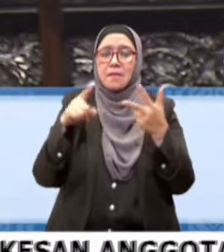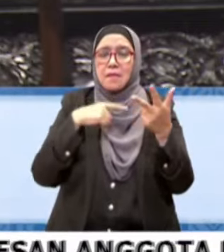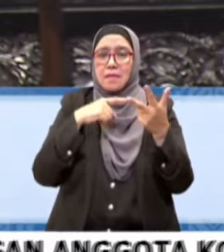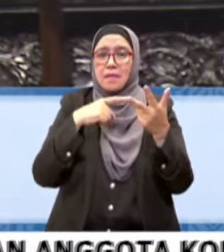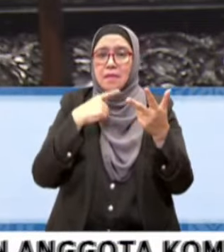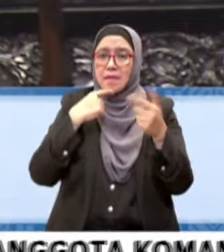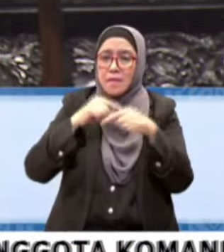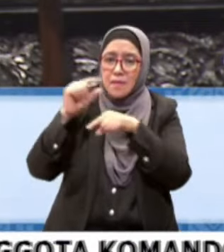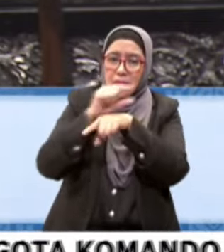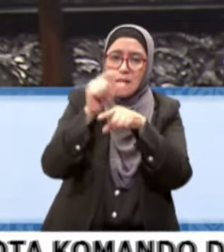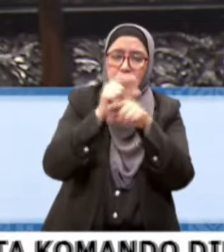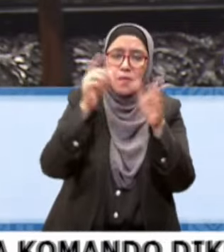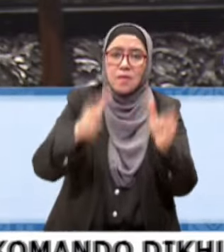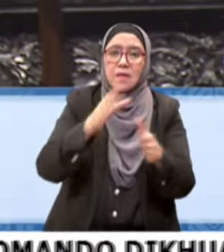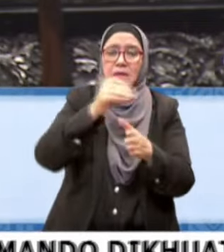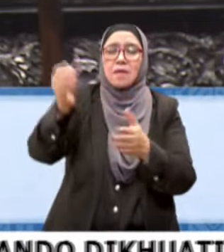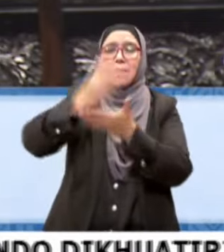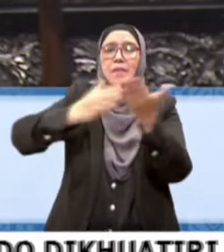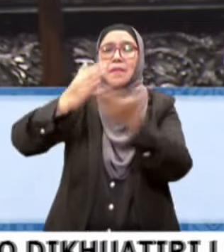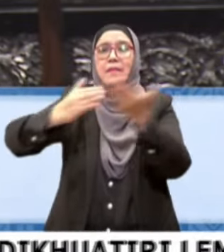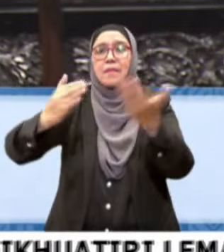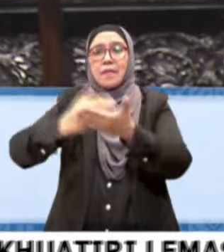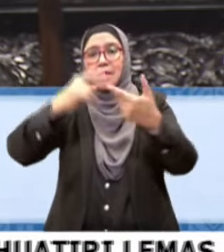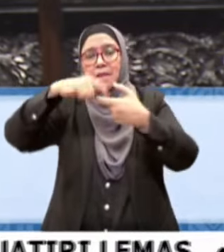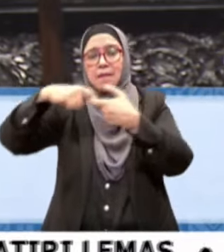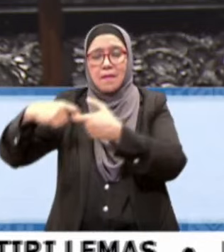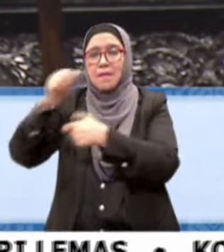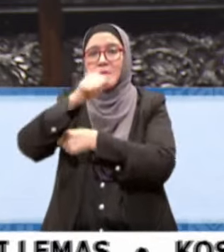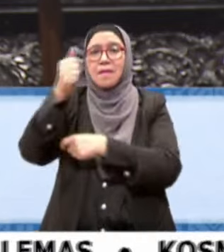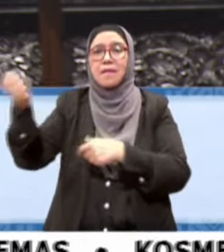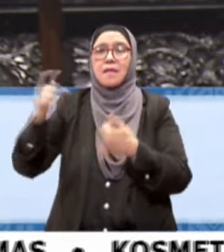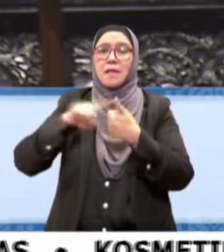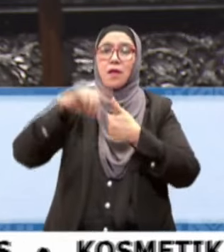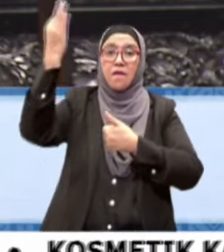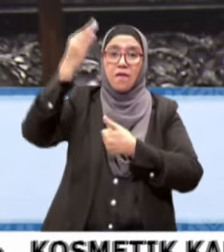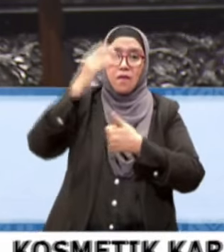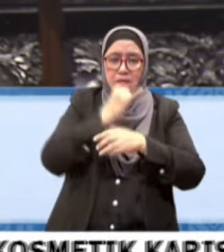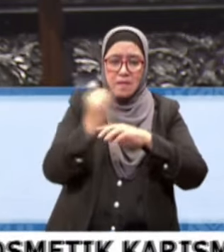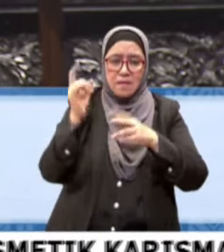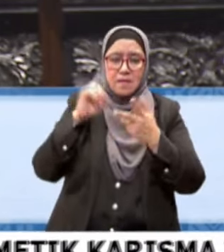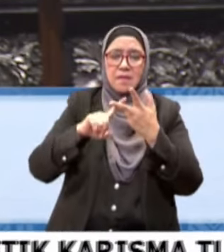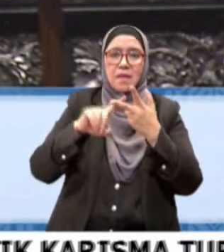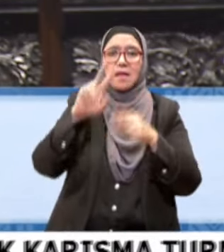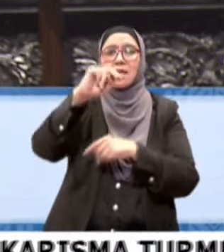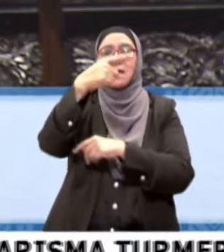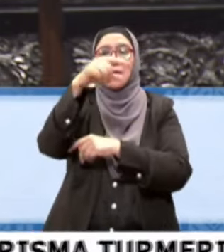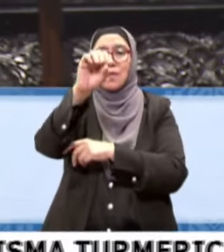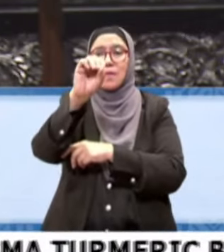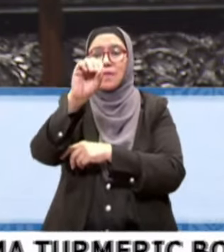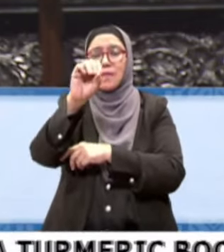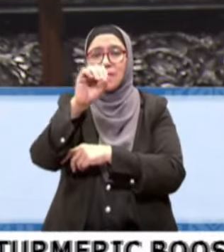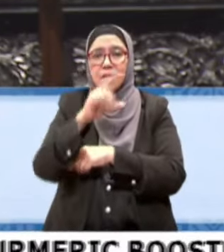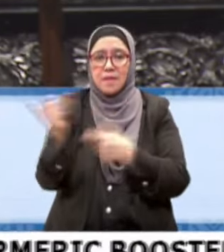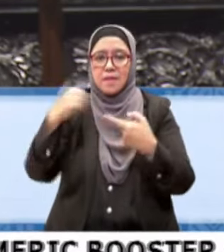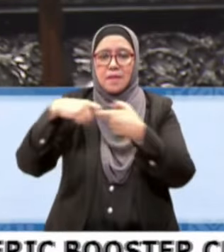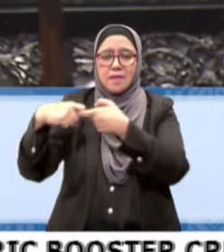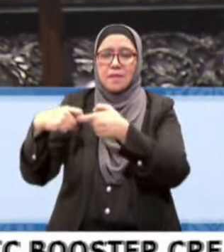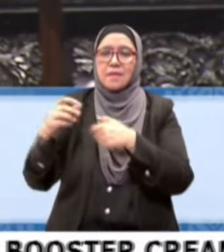pengguna serta pihak-pihak berkepentingan lain seperti forum industri serta badan-badan bukan kerajaan ataupun Njo yang